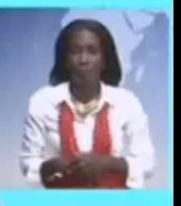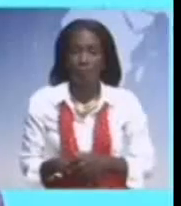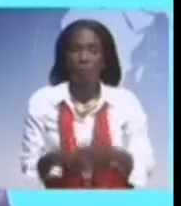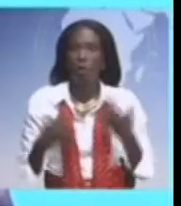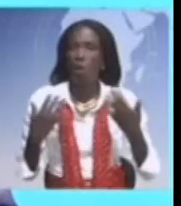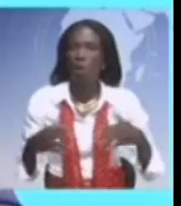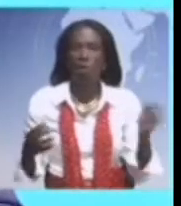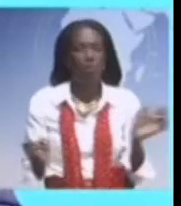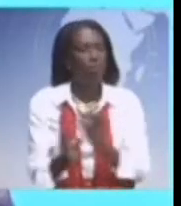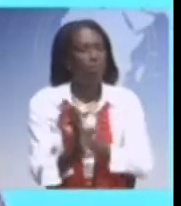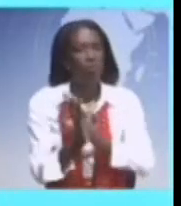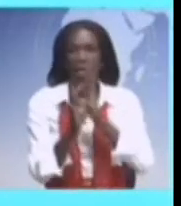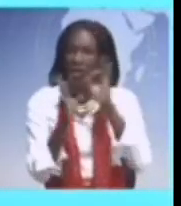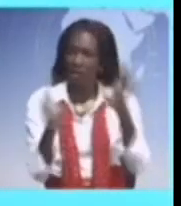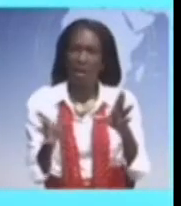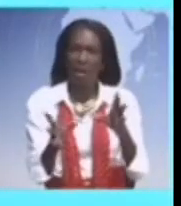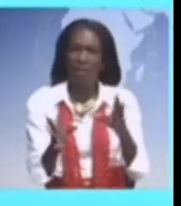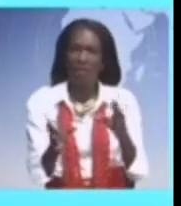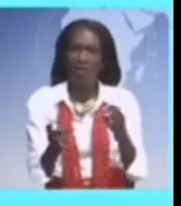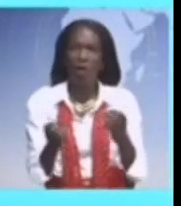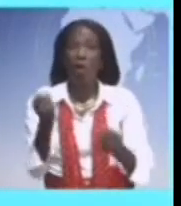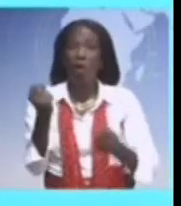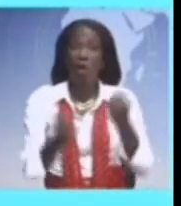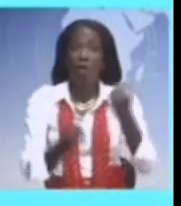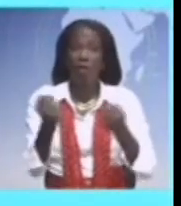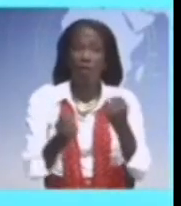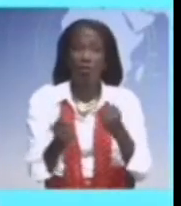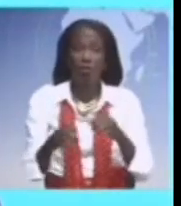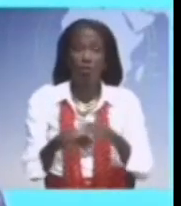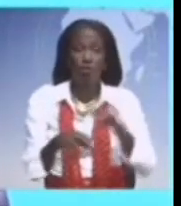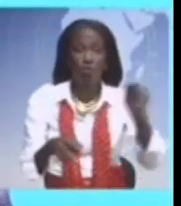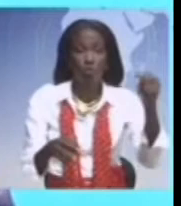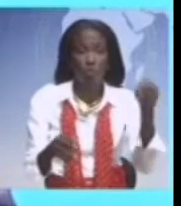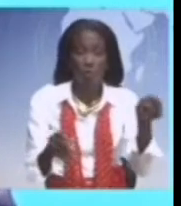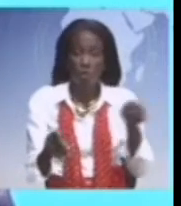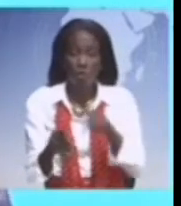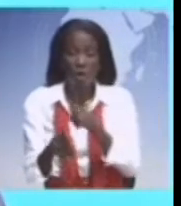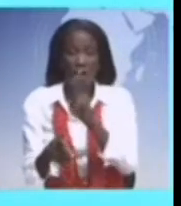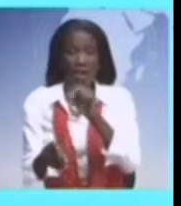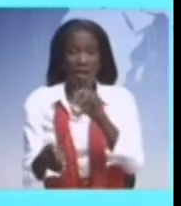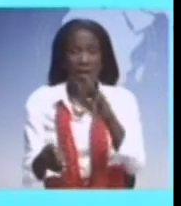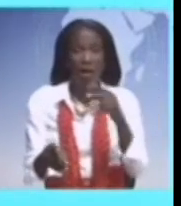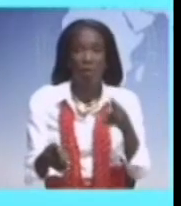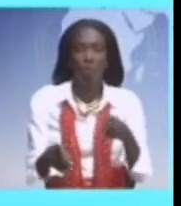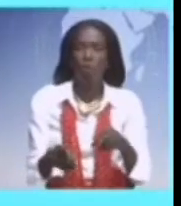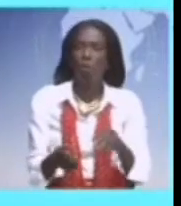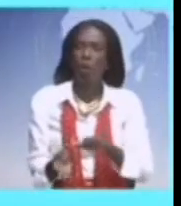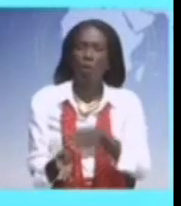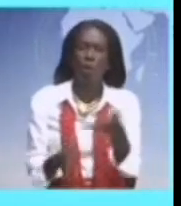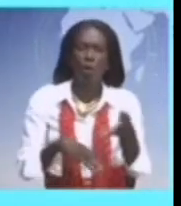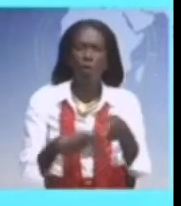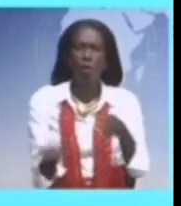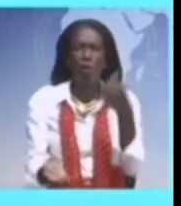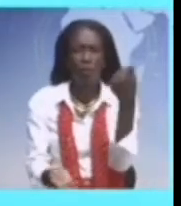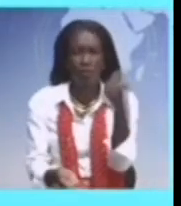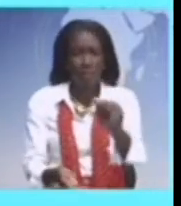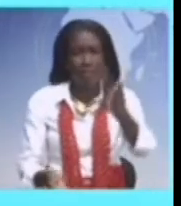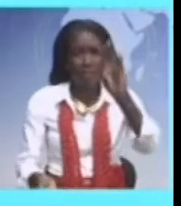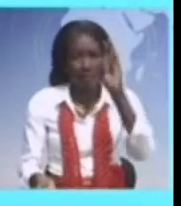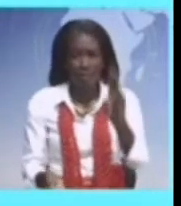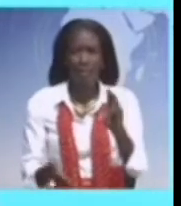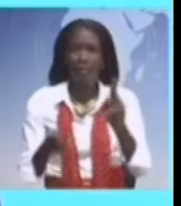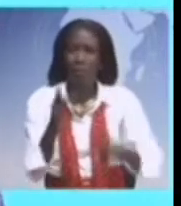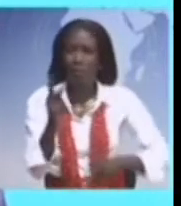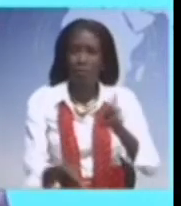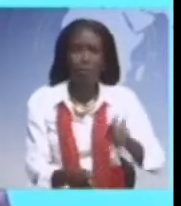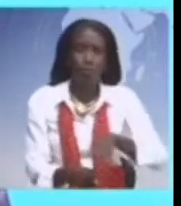Tragique accident de circulation sur la Nationale 1, bilan lourd, 17 morts. Dans ce journal, le communiqué officiel du